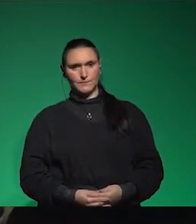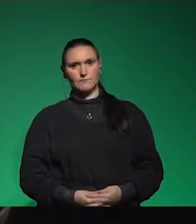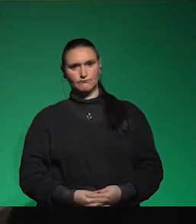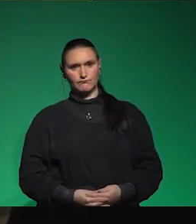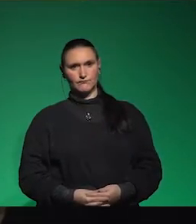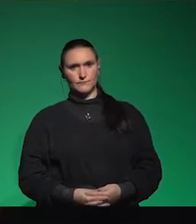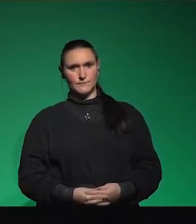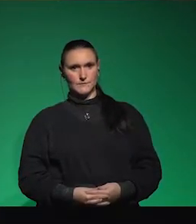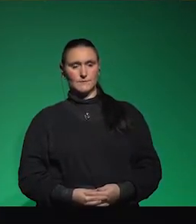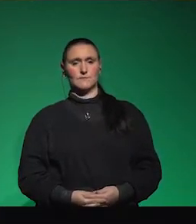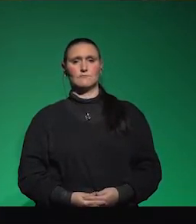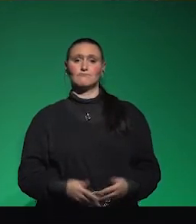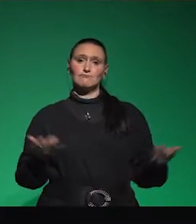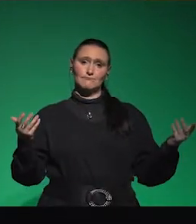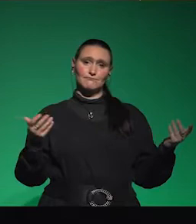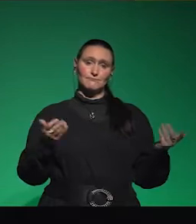Thank you very.